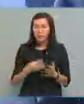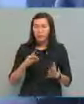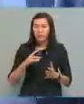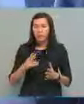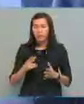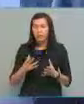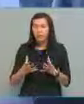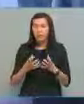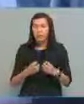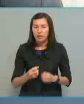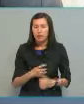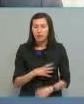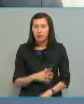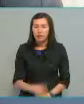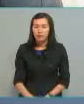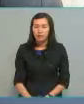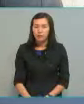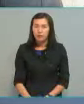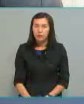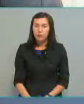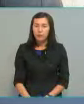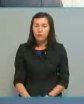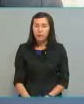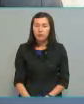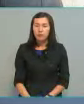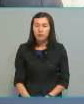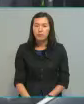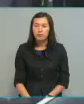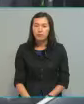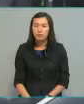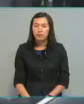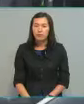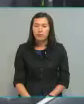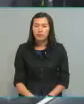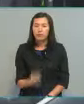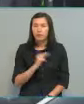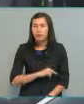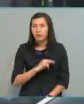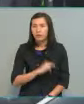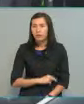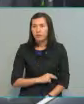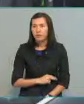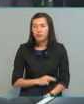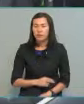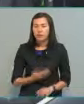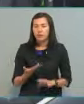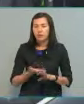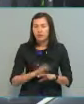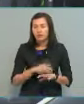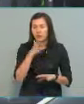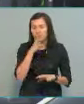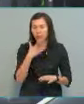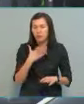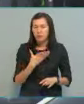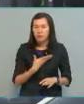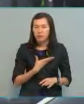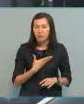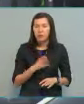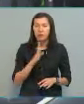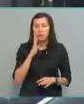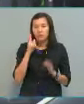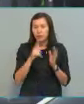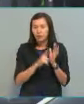әлеуметтік төлемге қол жеткізді. Қазіргі таңда бізде жұмыс қиындап бара жатқан себебі